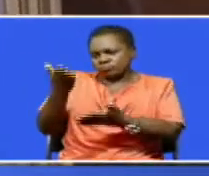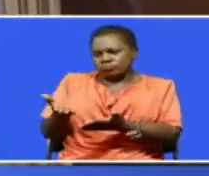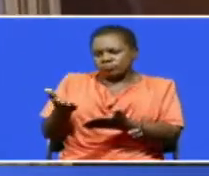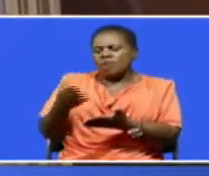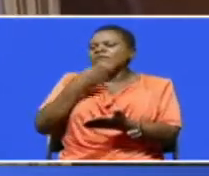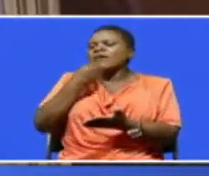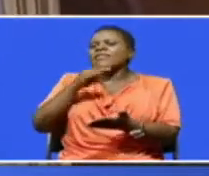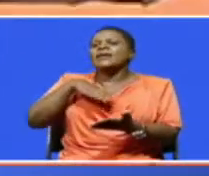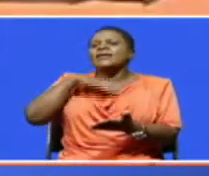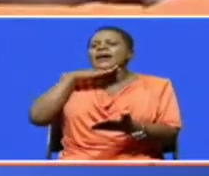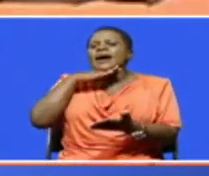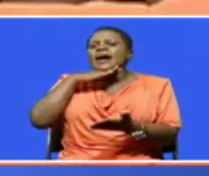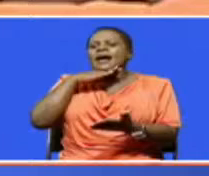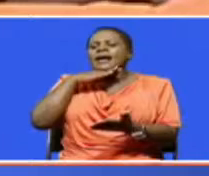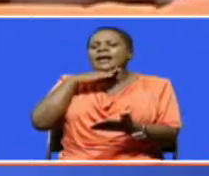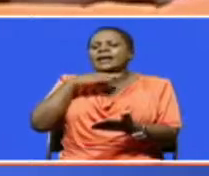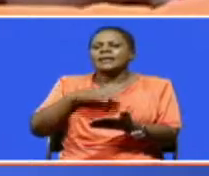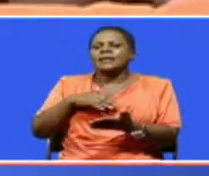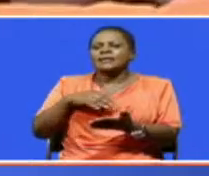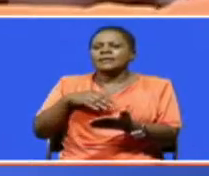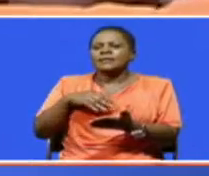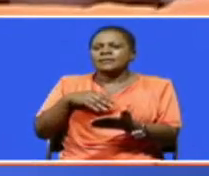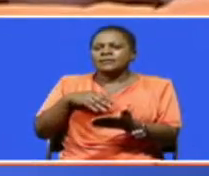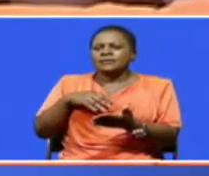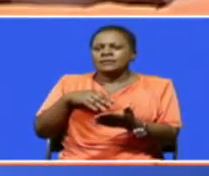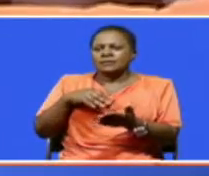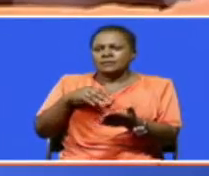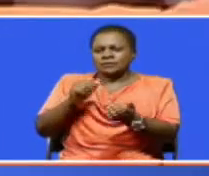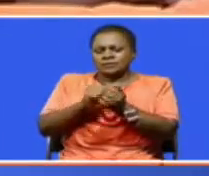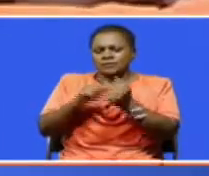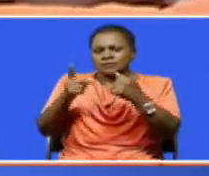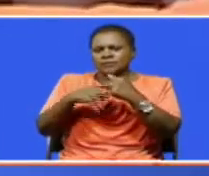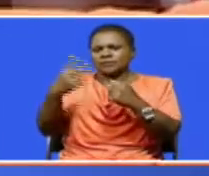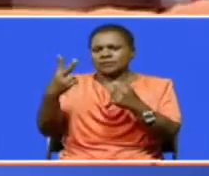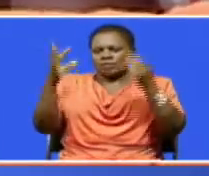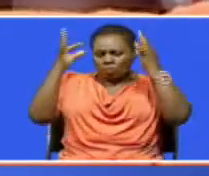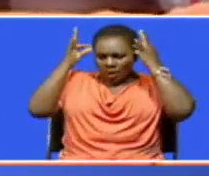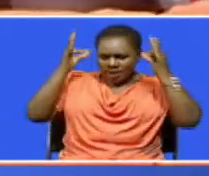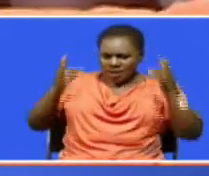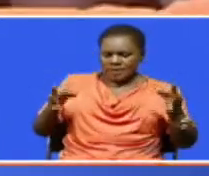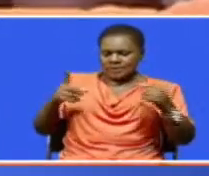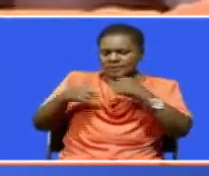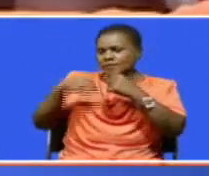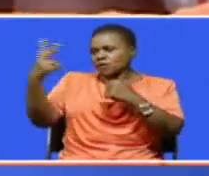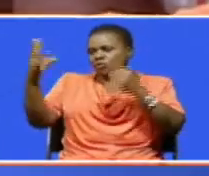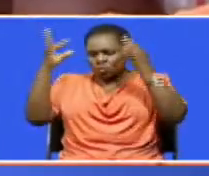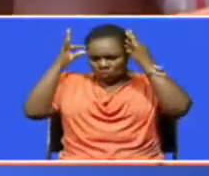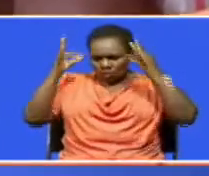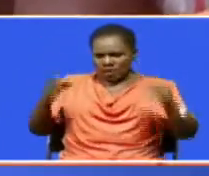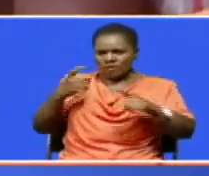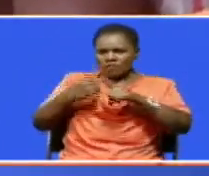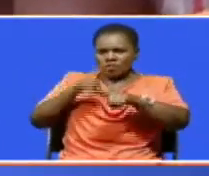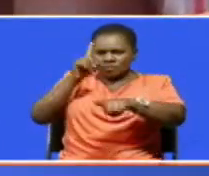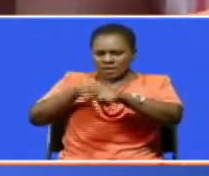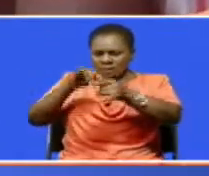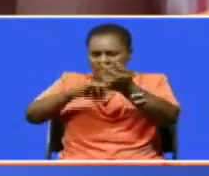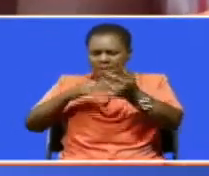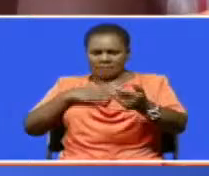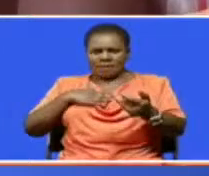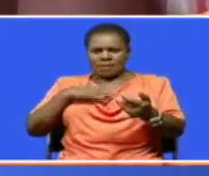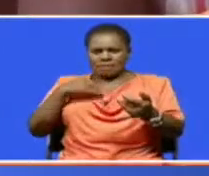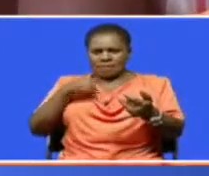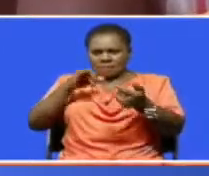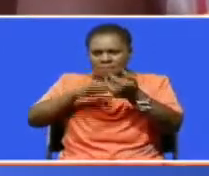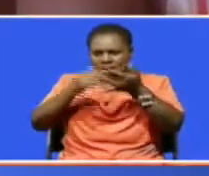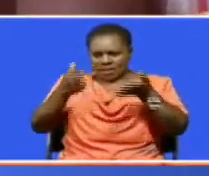kufariki alipougua kwa muda. Yohana mwaka wa 62 mwezi wa 10 tufanya harusi naye. Tanga alinioa tu kama